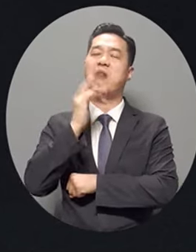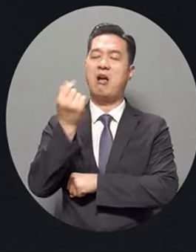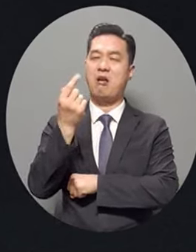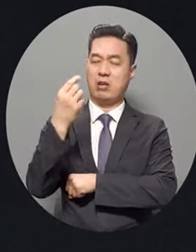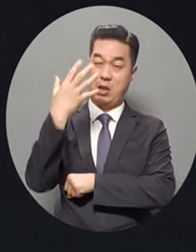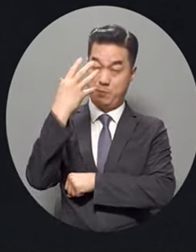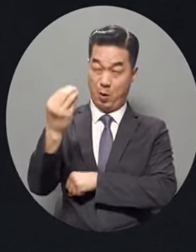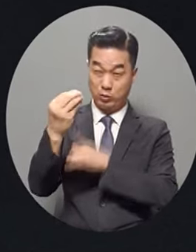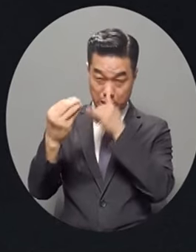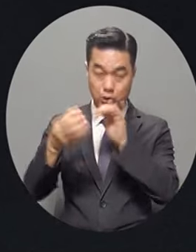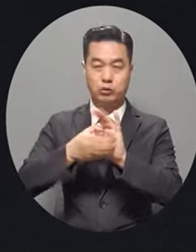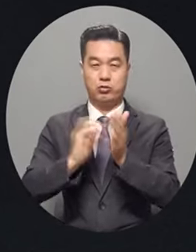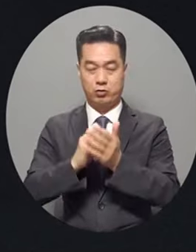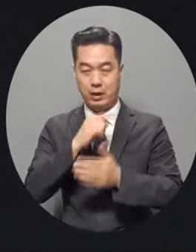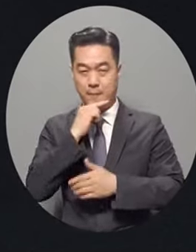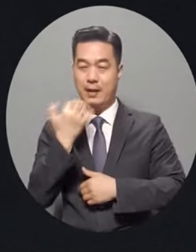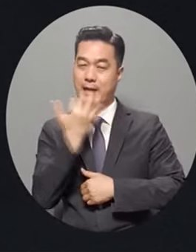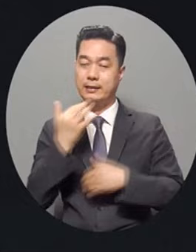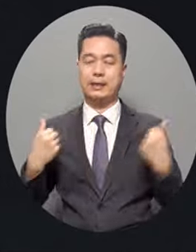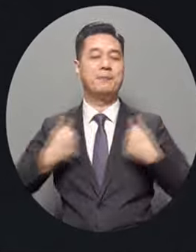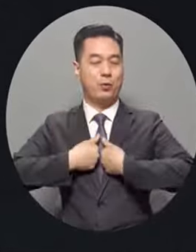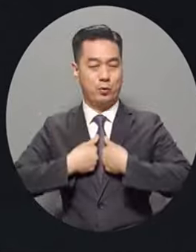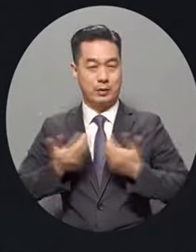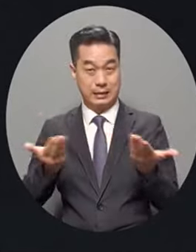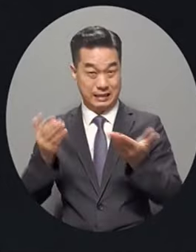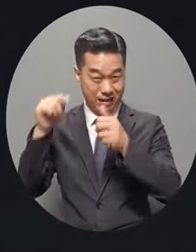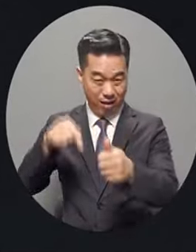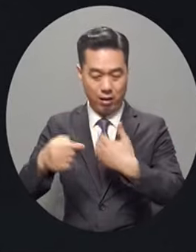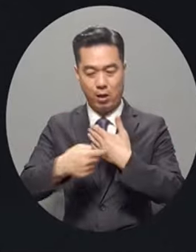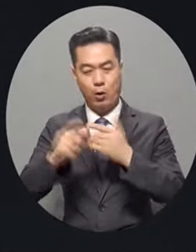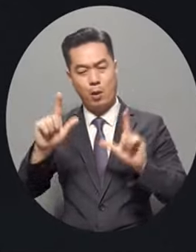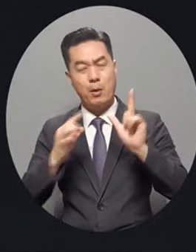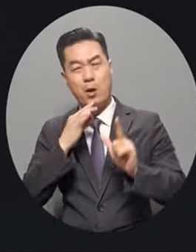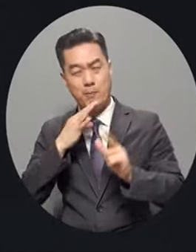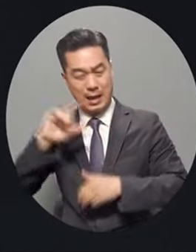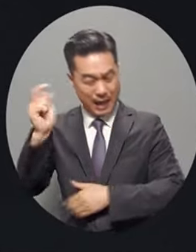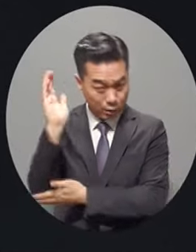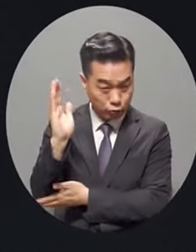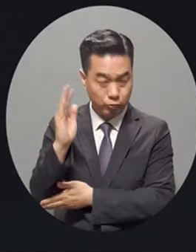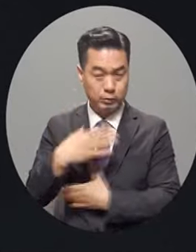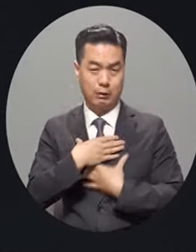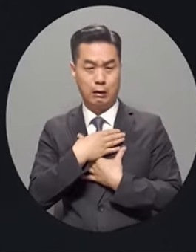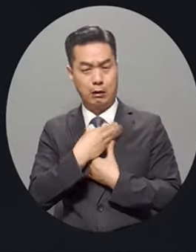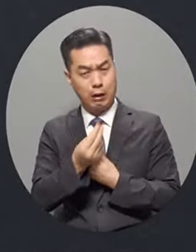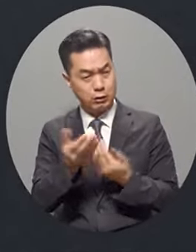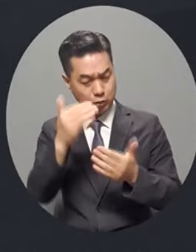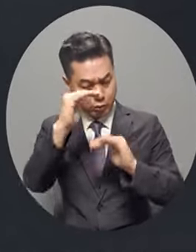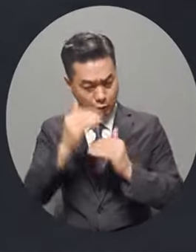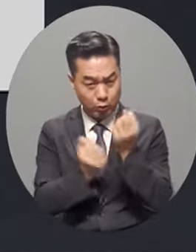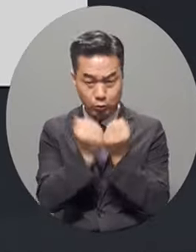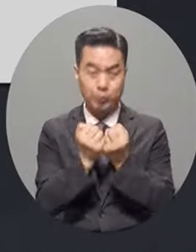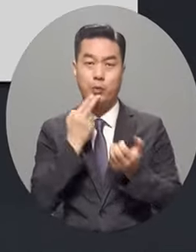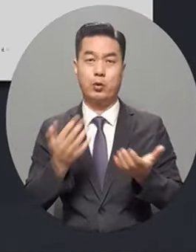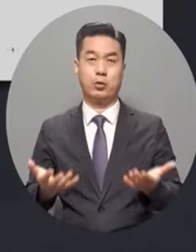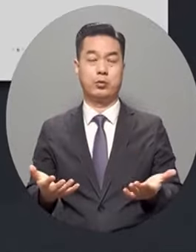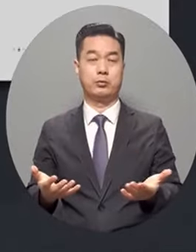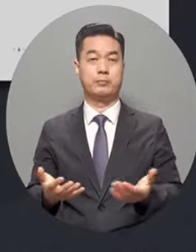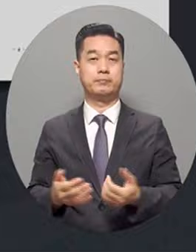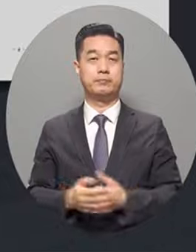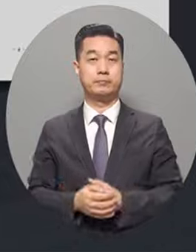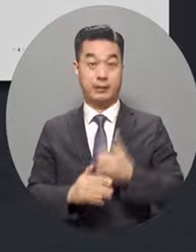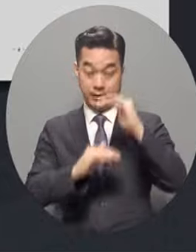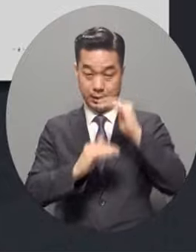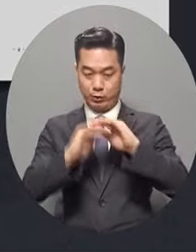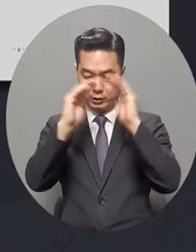적색 티입고 작업이라며 외적 자세만 강조해 안전 업무도 해방했다 했습니다 이런 내용이